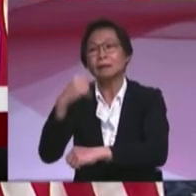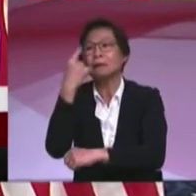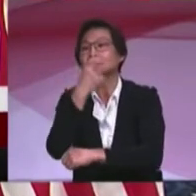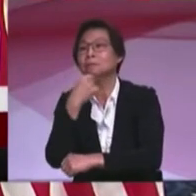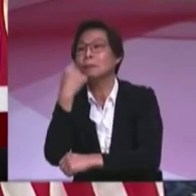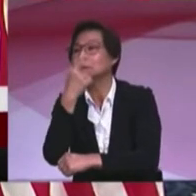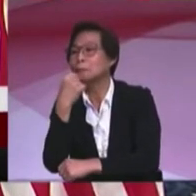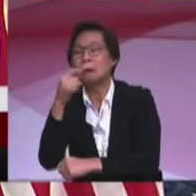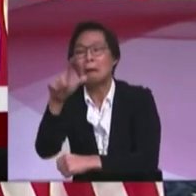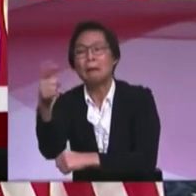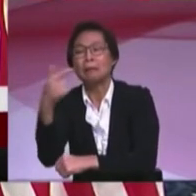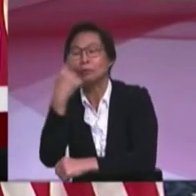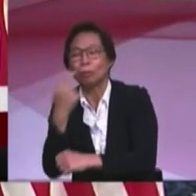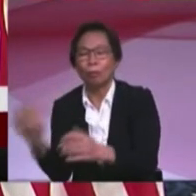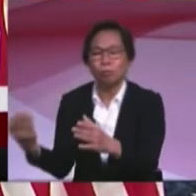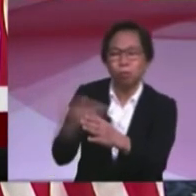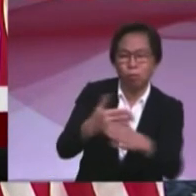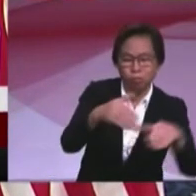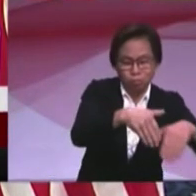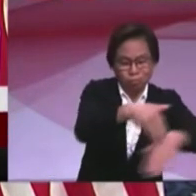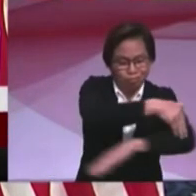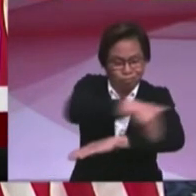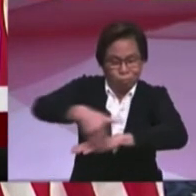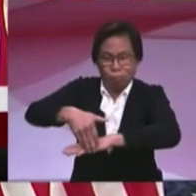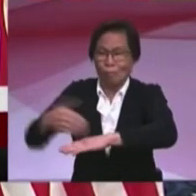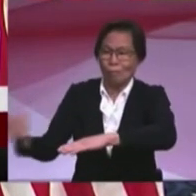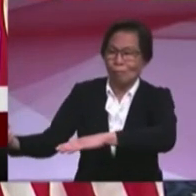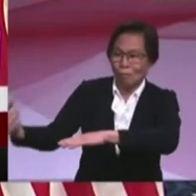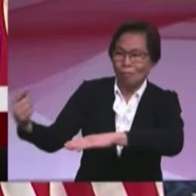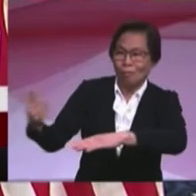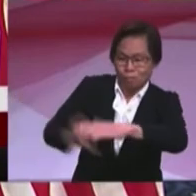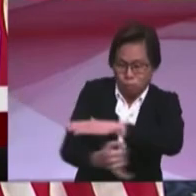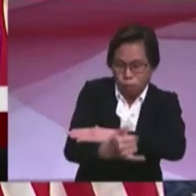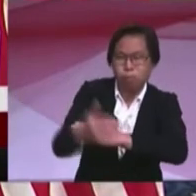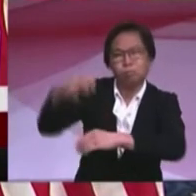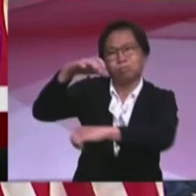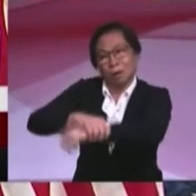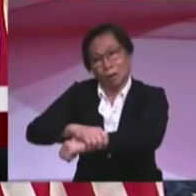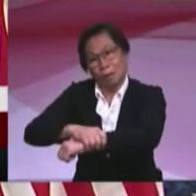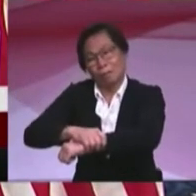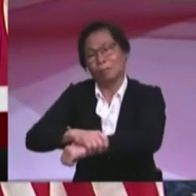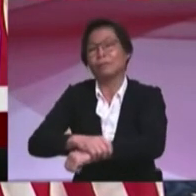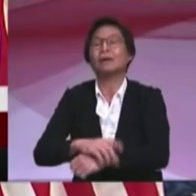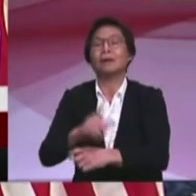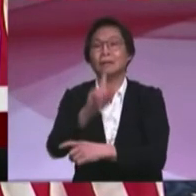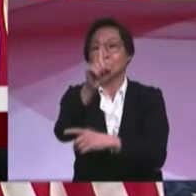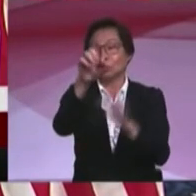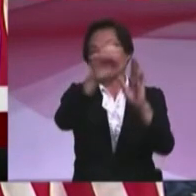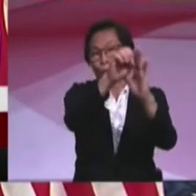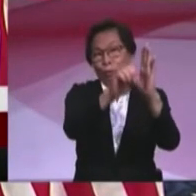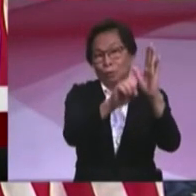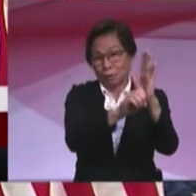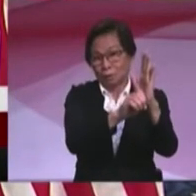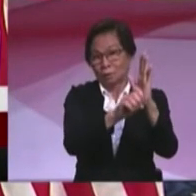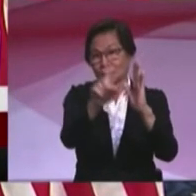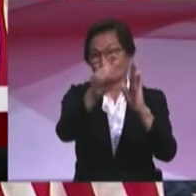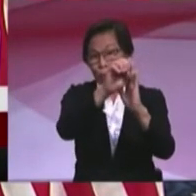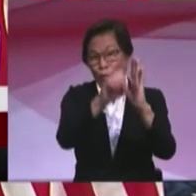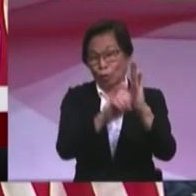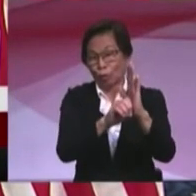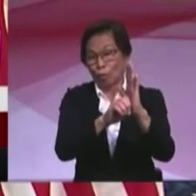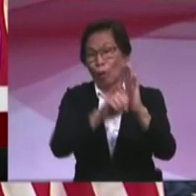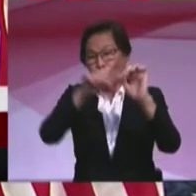sesiapa saja yang mencoba uh Sumpah dan Hai Selain itu suatu ordinan juga